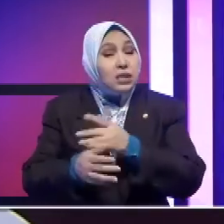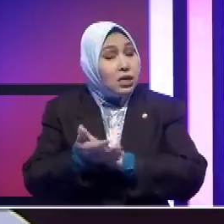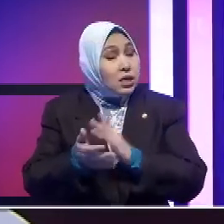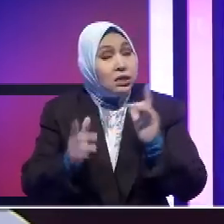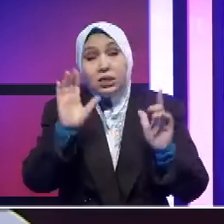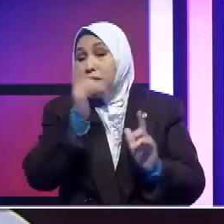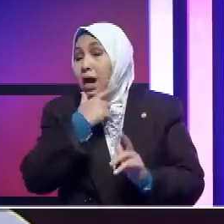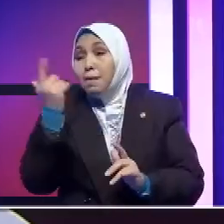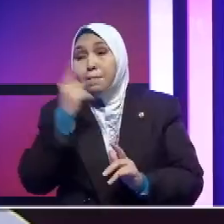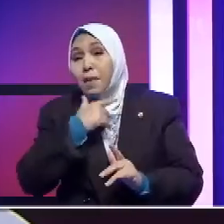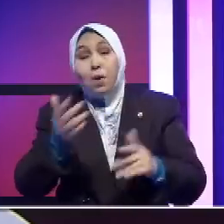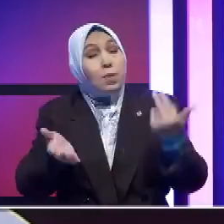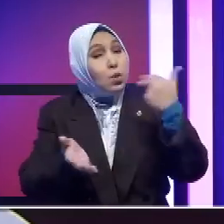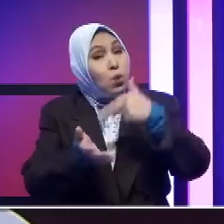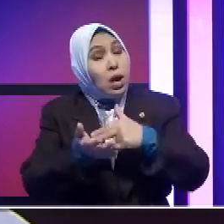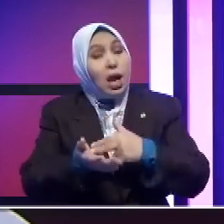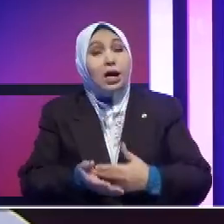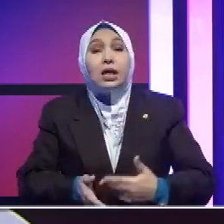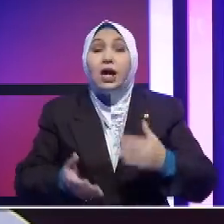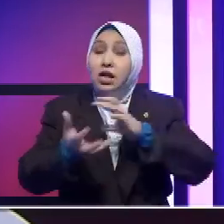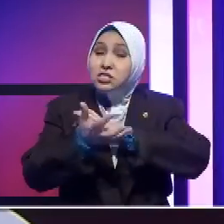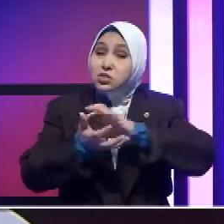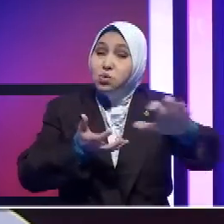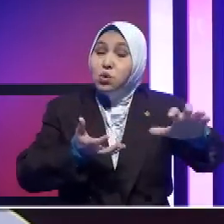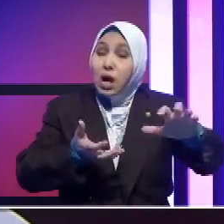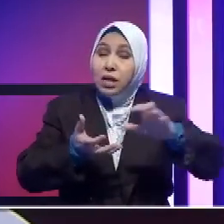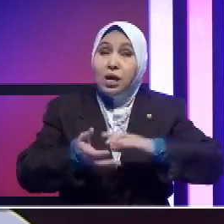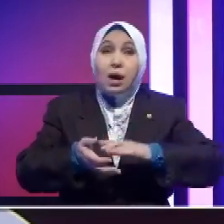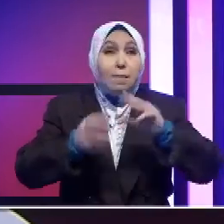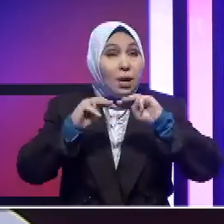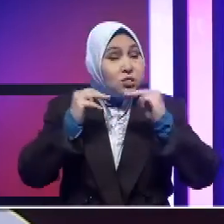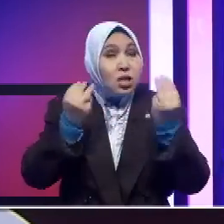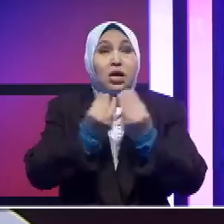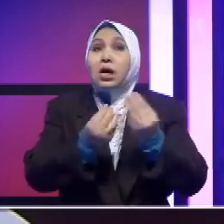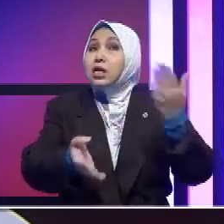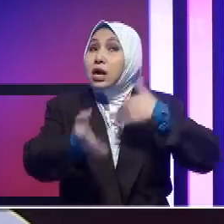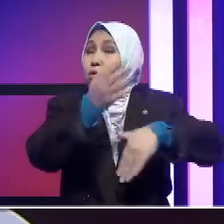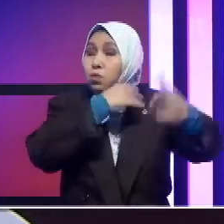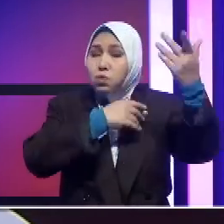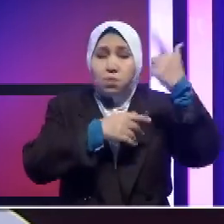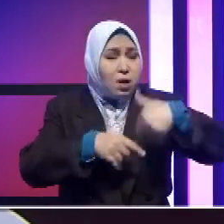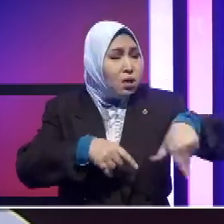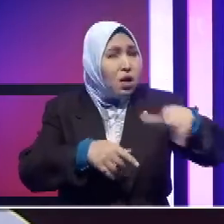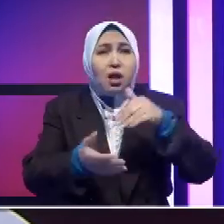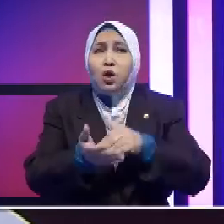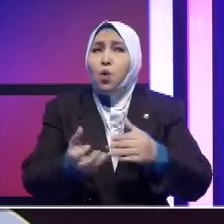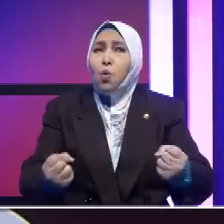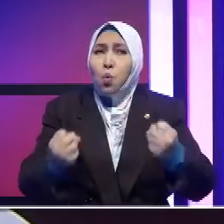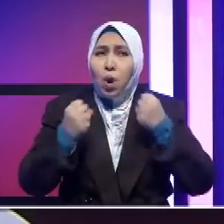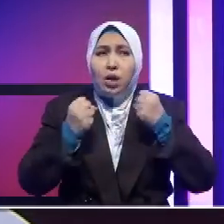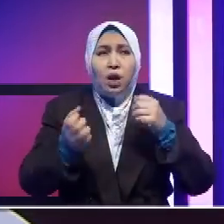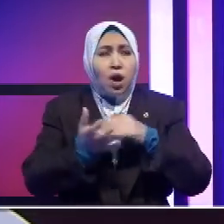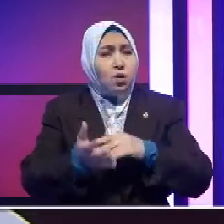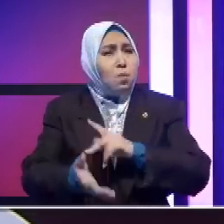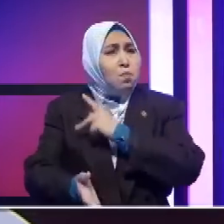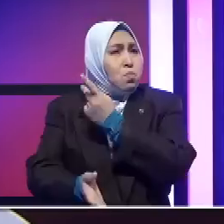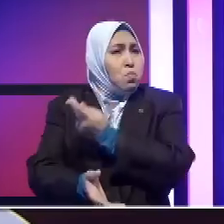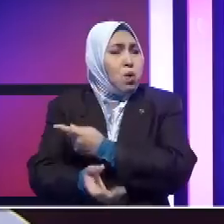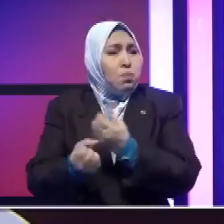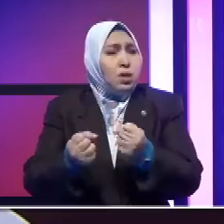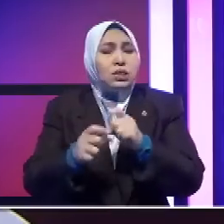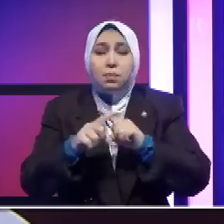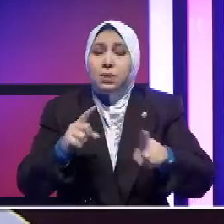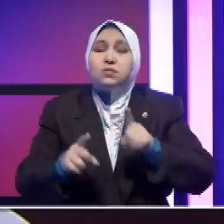mengulang kehancuran bangsa negara-negara terdahulu. Mereka lebih kuat, mereka lebih power, tetapi rupa-rupanya